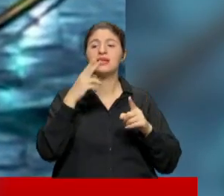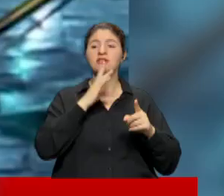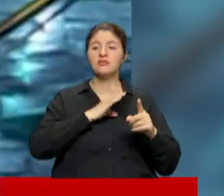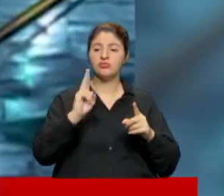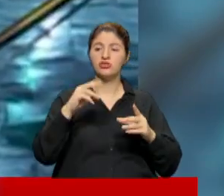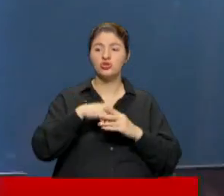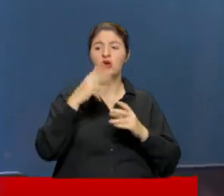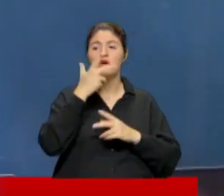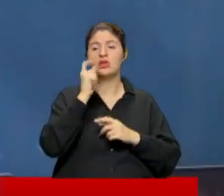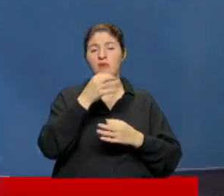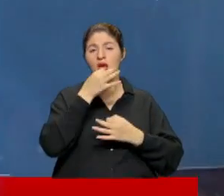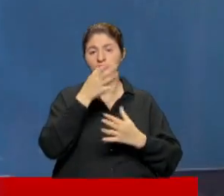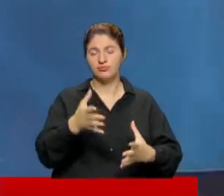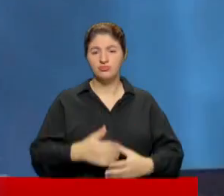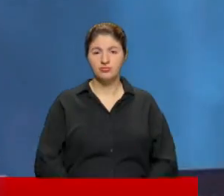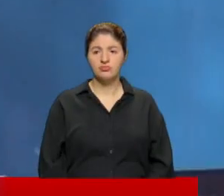düzenleyeceğini